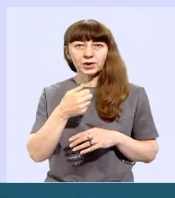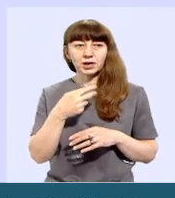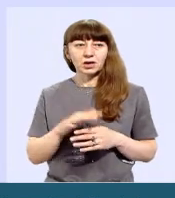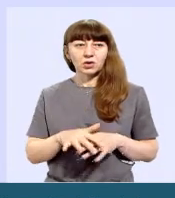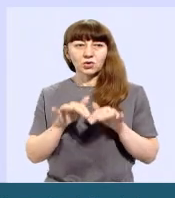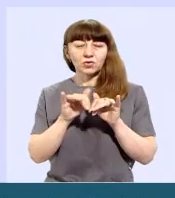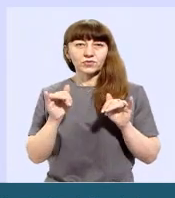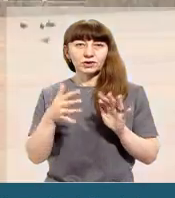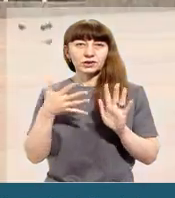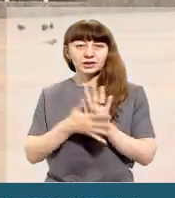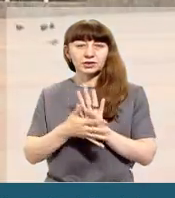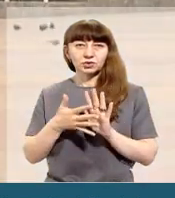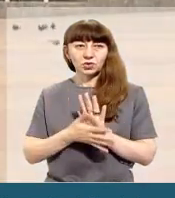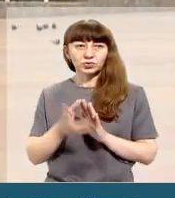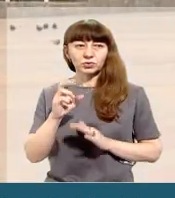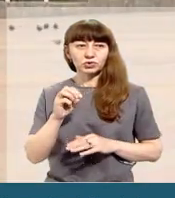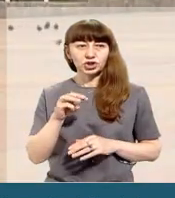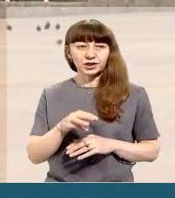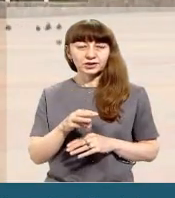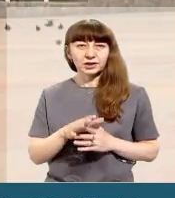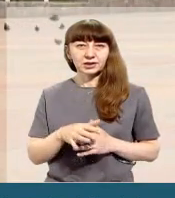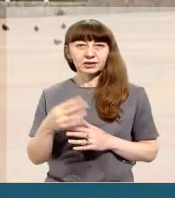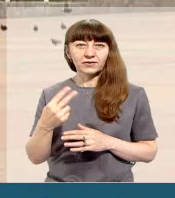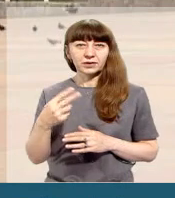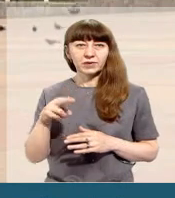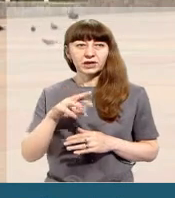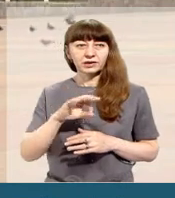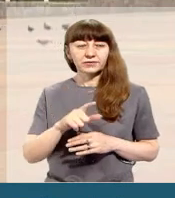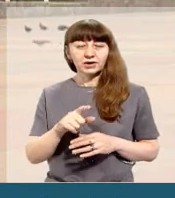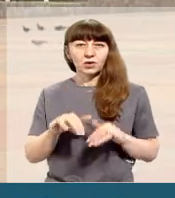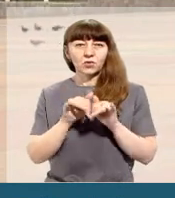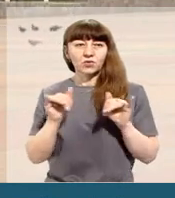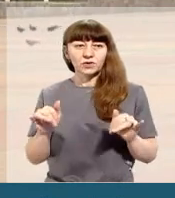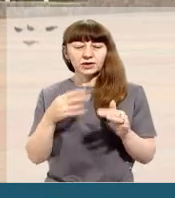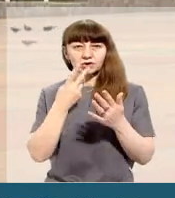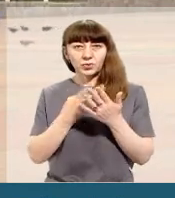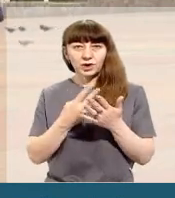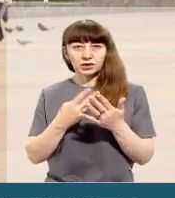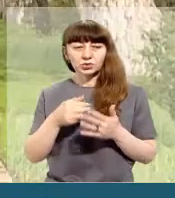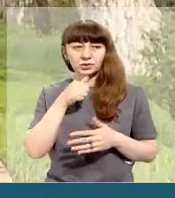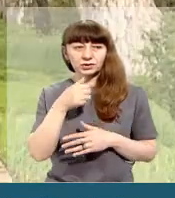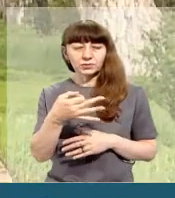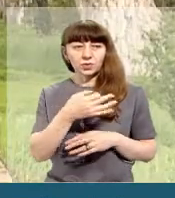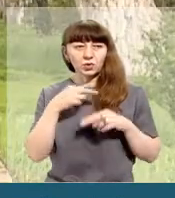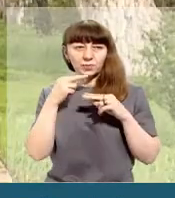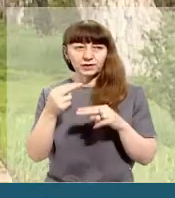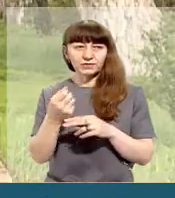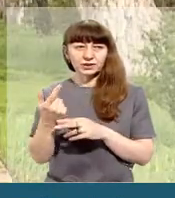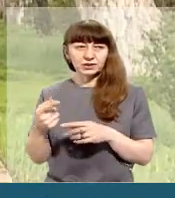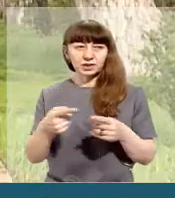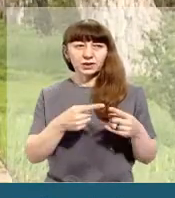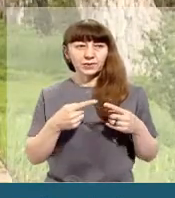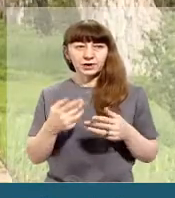теңгеге орындалды. Жалпы облысағы макроэкономикалық көрсеткіштердің өсімі бірнеше аймақта байқалады. Олар Қостанай және